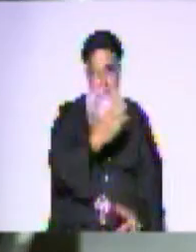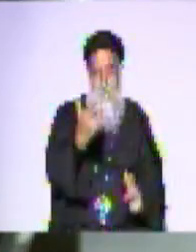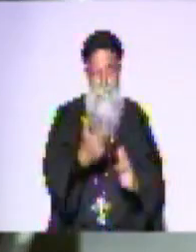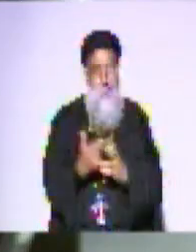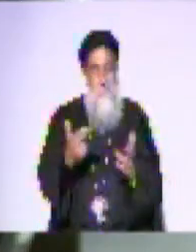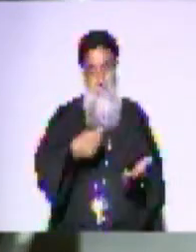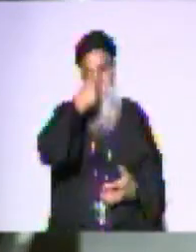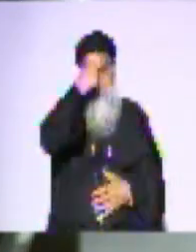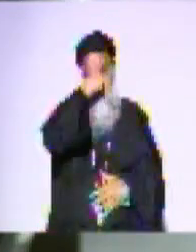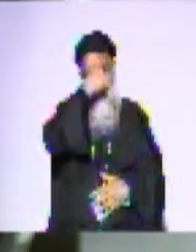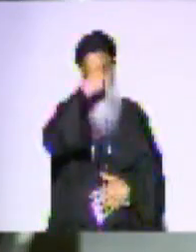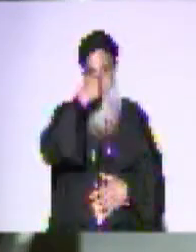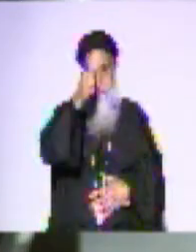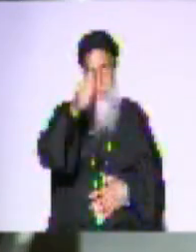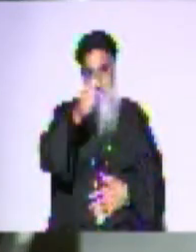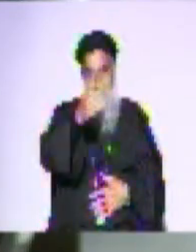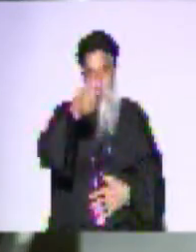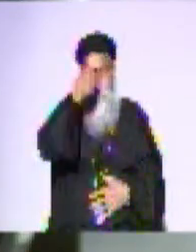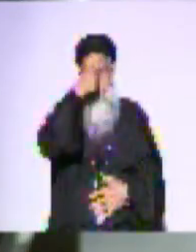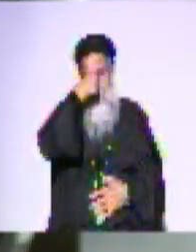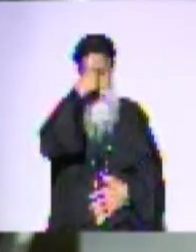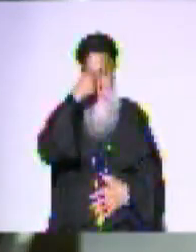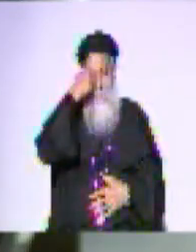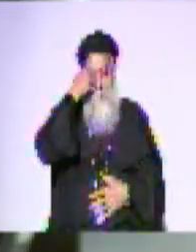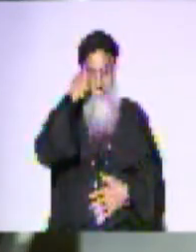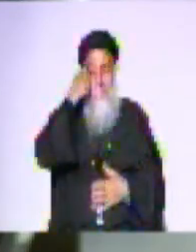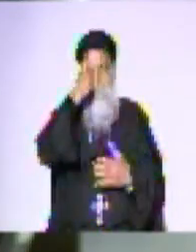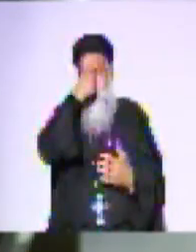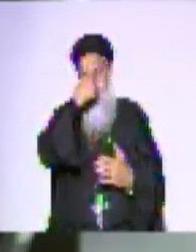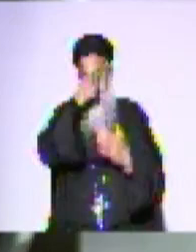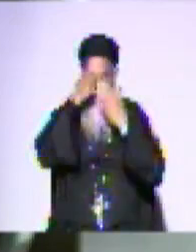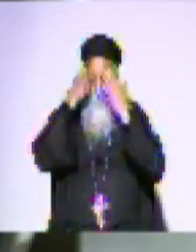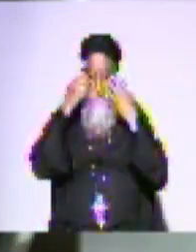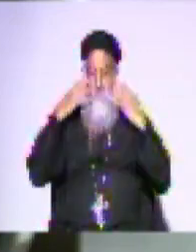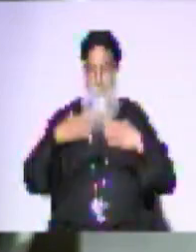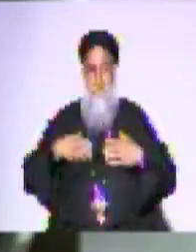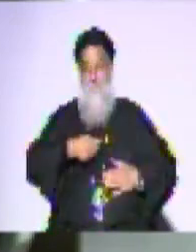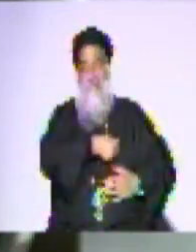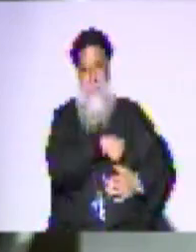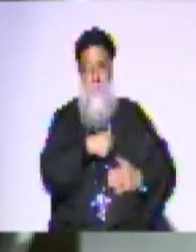مرض ياخد من الزيت اللي حضر الصلاة عليه